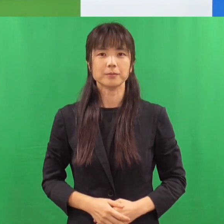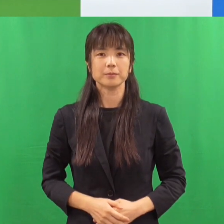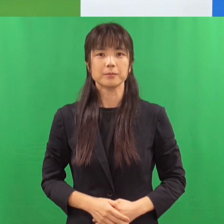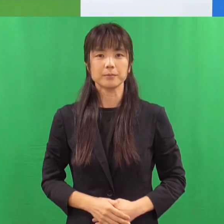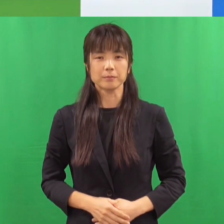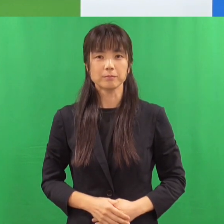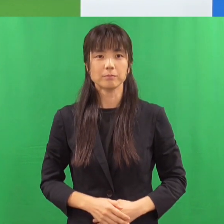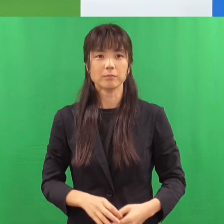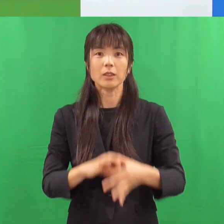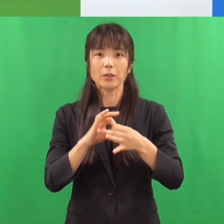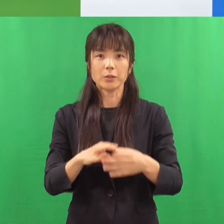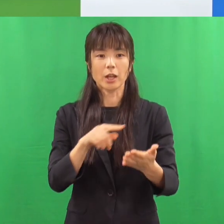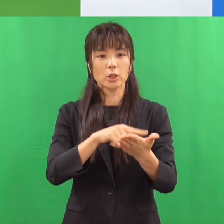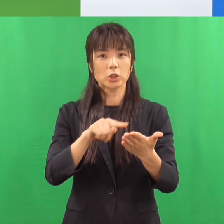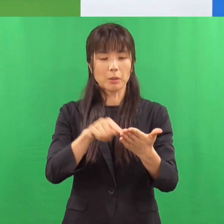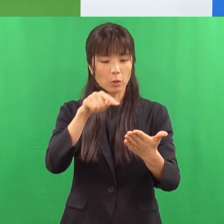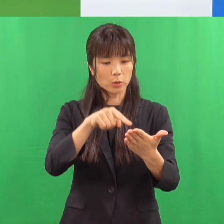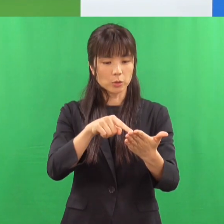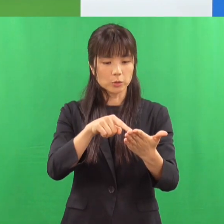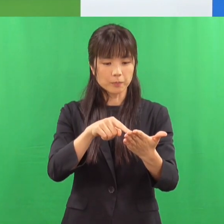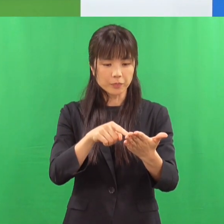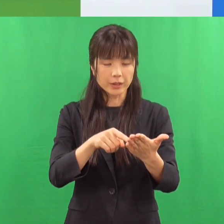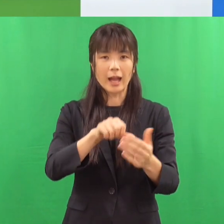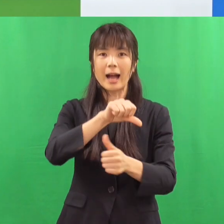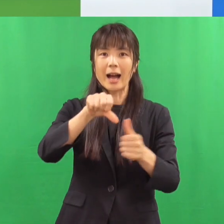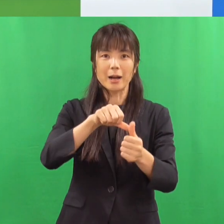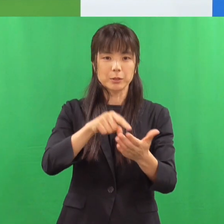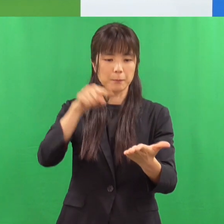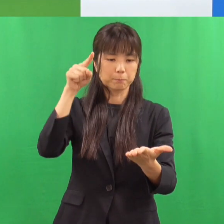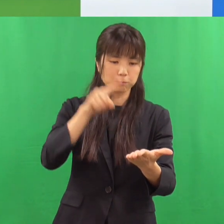このアプリを使わなくてもですね、アプリを開かなくても、